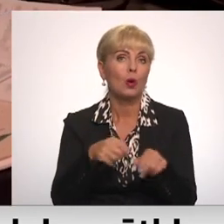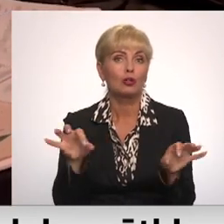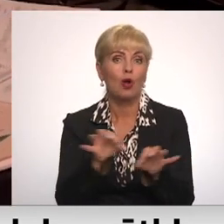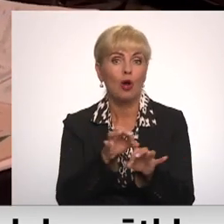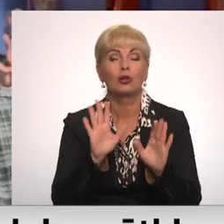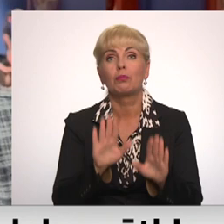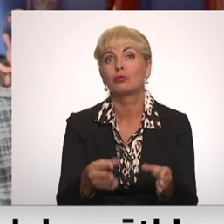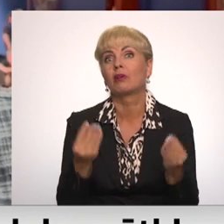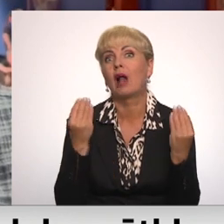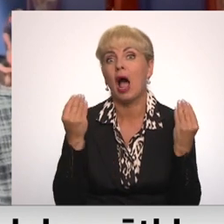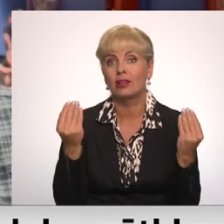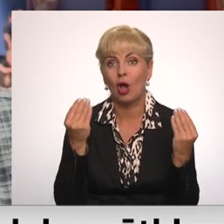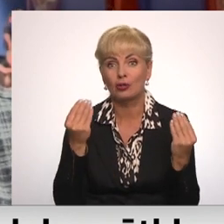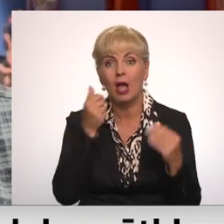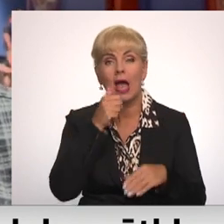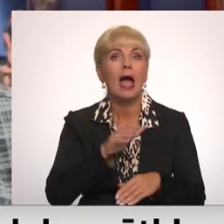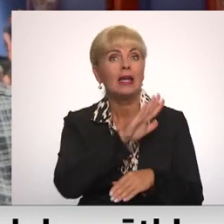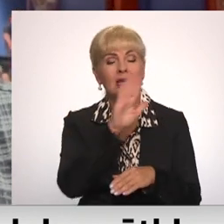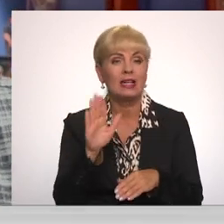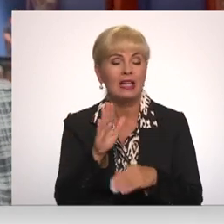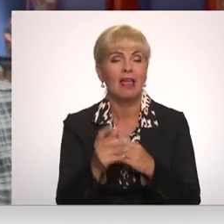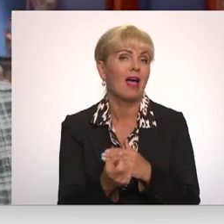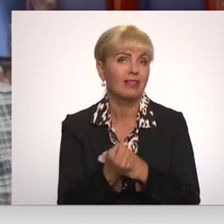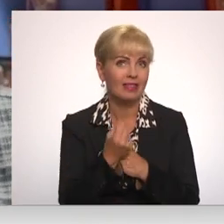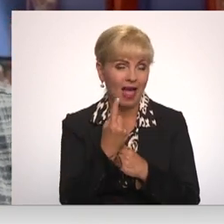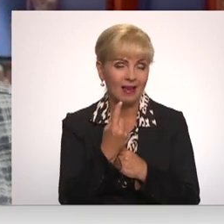būt grandiosas. Mēs ikdienā nedabūnam